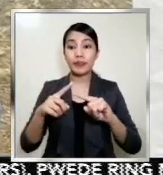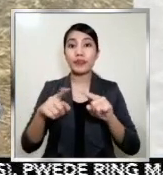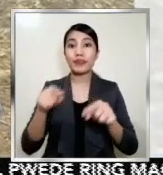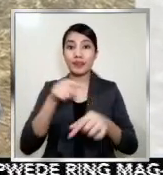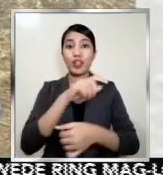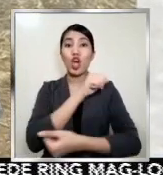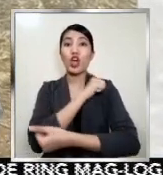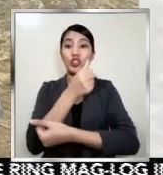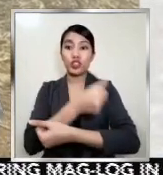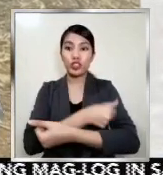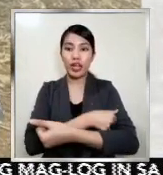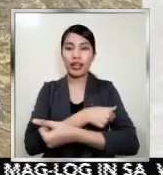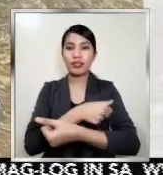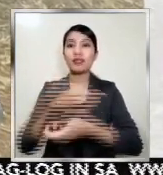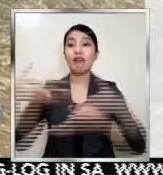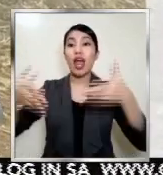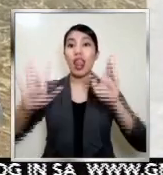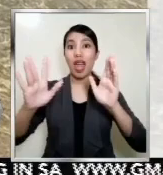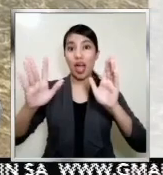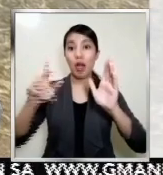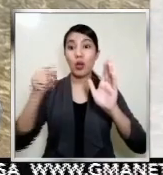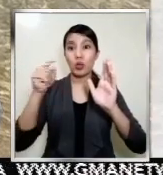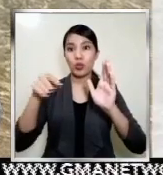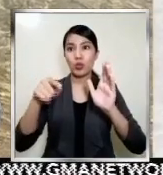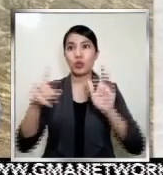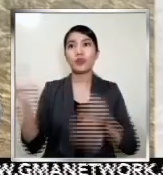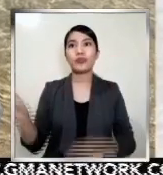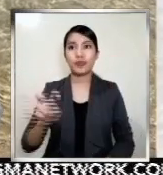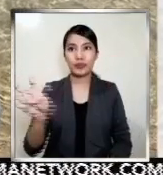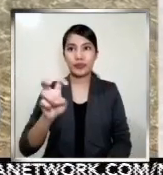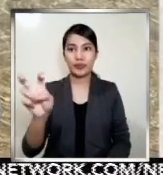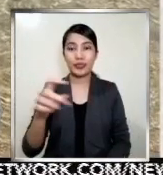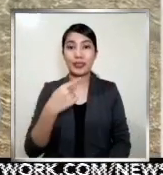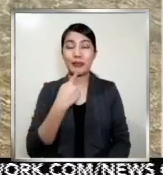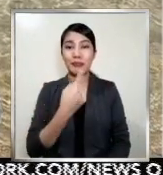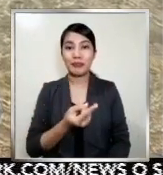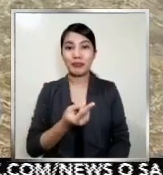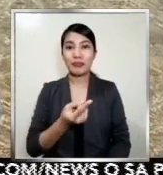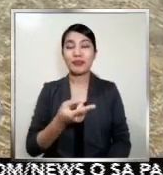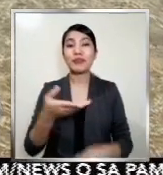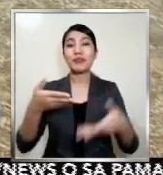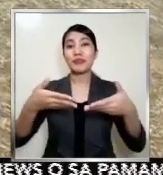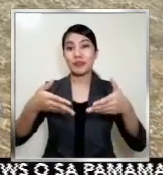pinayagang bumiyahe. Sabi rin niya, pinapayagan na raw ang turismo sa ilalim ng